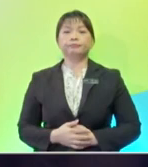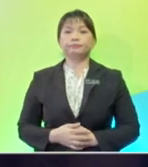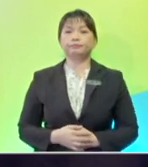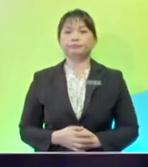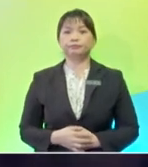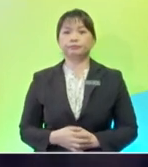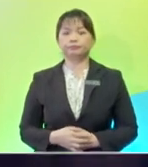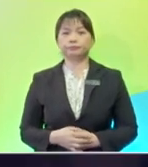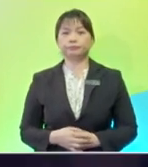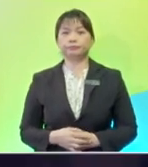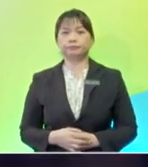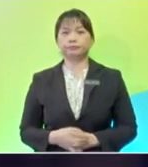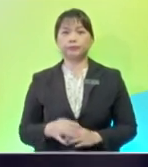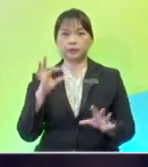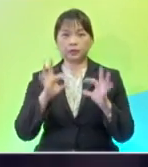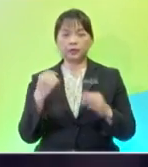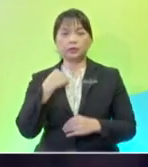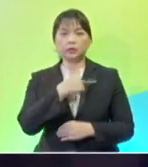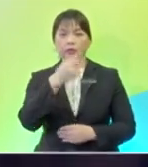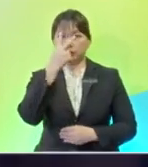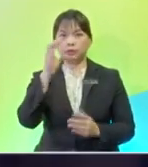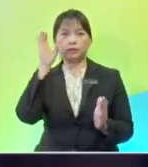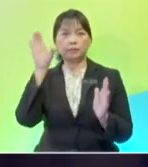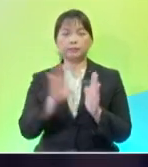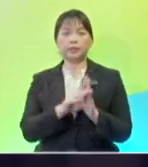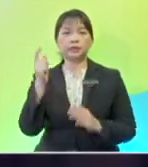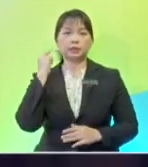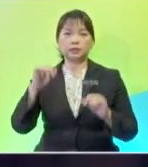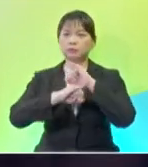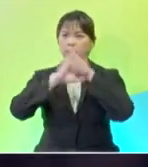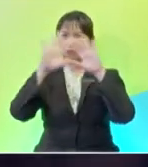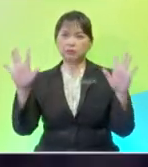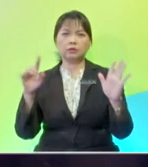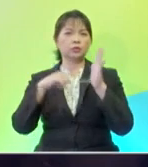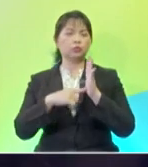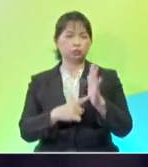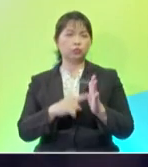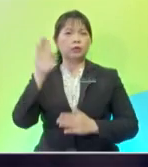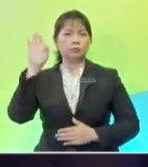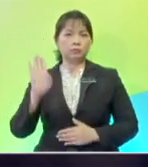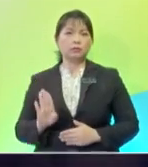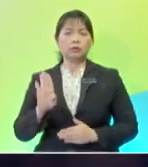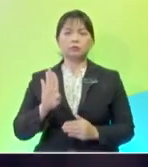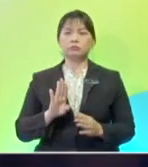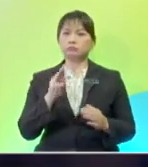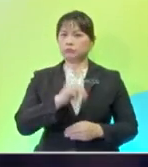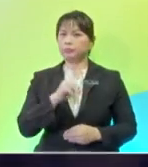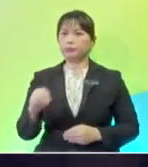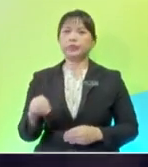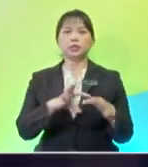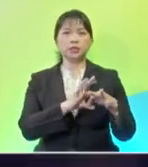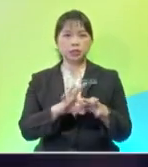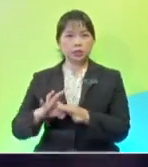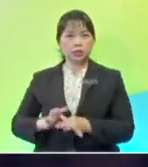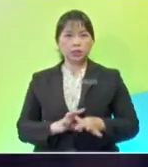jadi kalau kita tengok gambar-gambar sebentar tadi jelas menunjukkan bahwa murid-murid kita ini bekerja sama